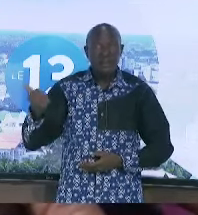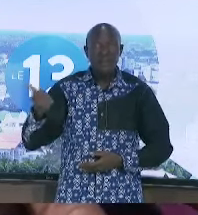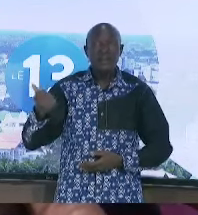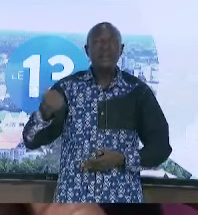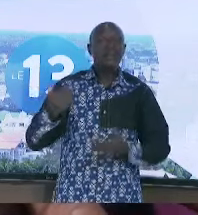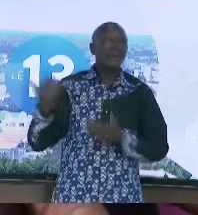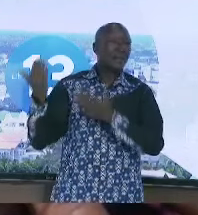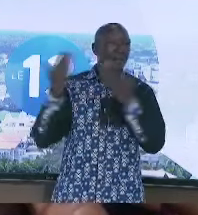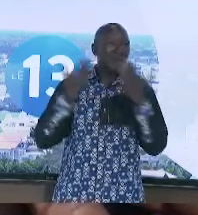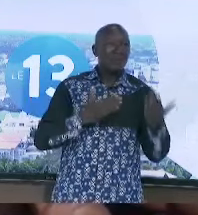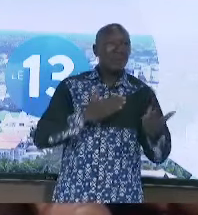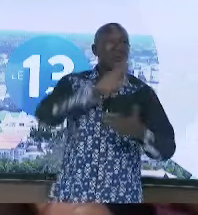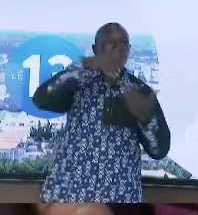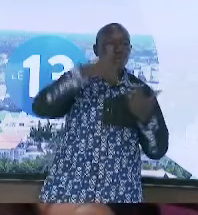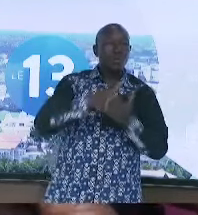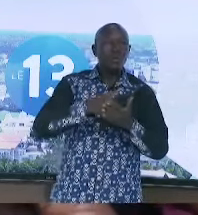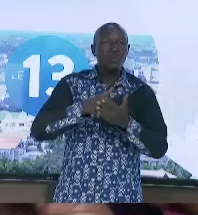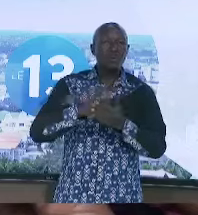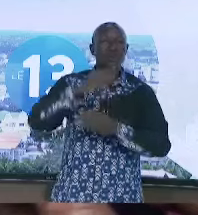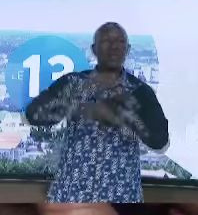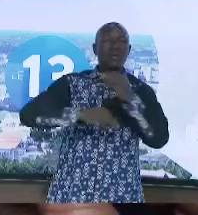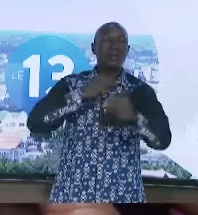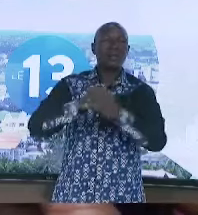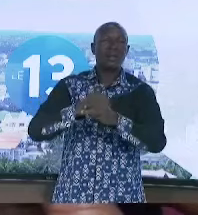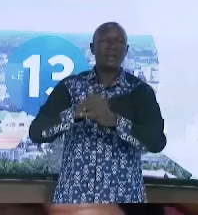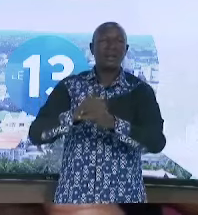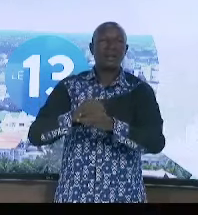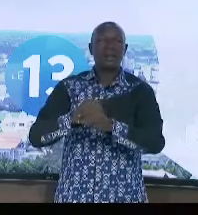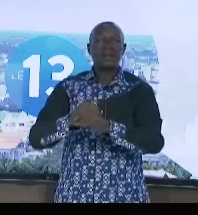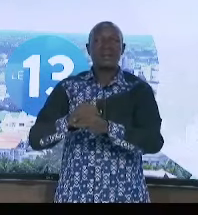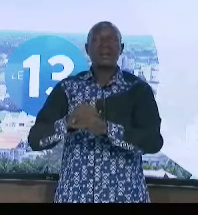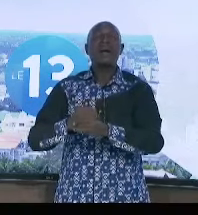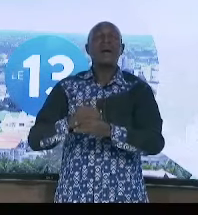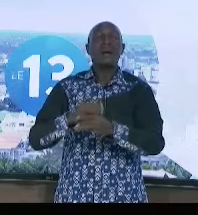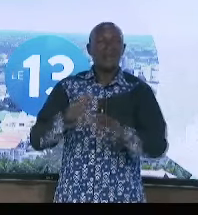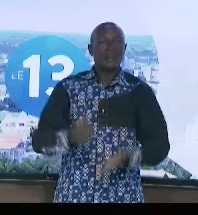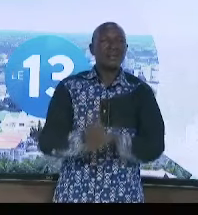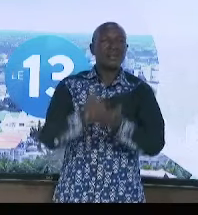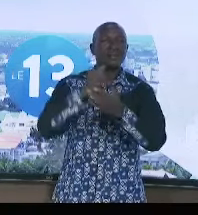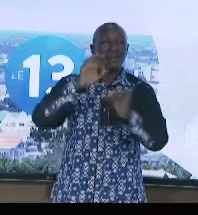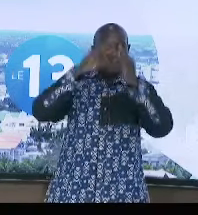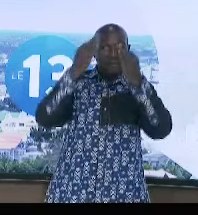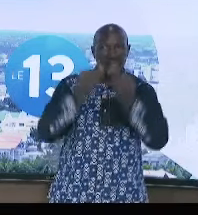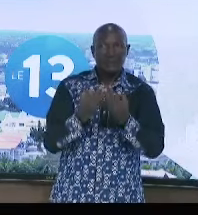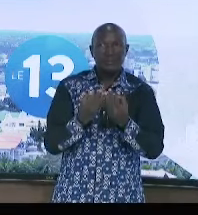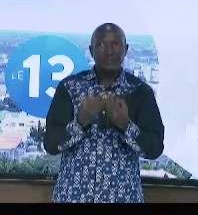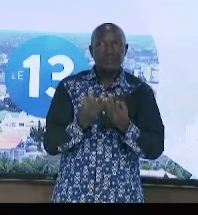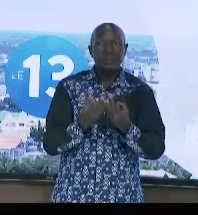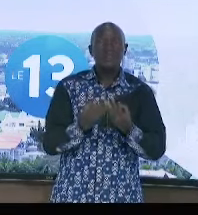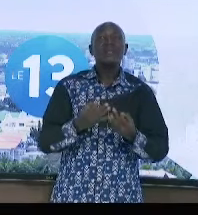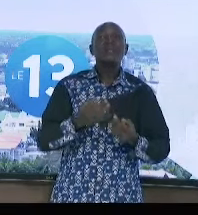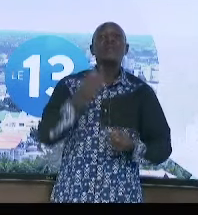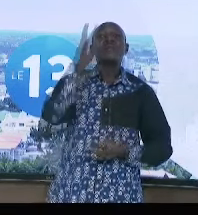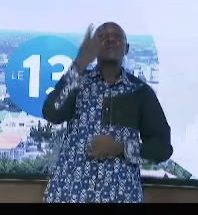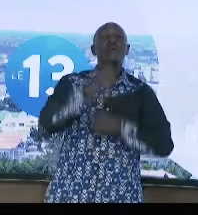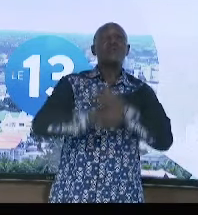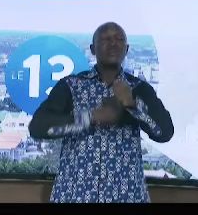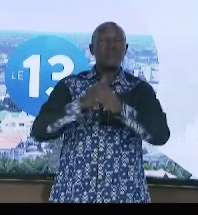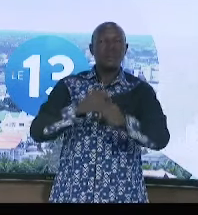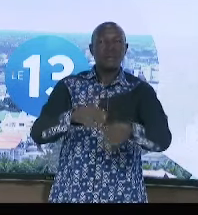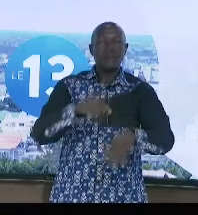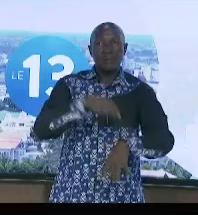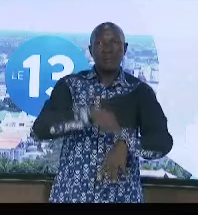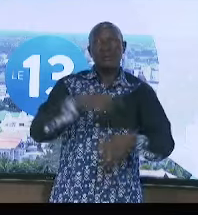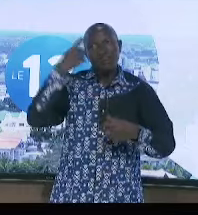amener tout le monde à aimer sa famille. Ce long métrage d'une durée d'environ 2 heures connaît la participation